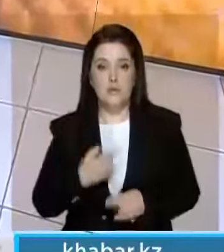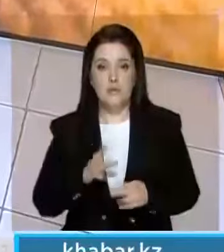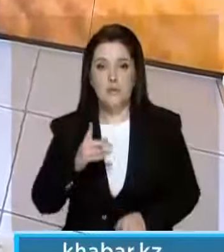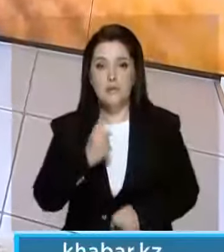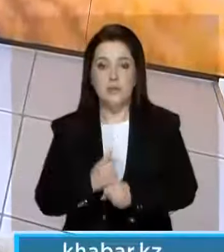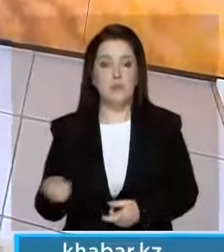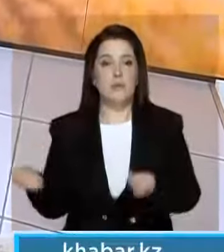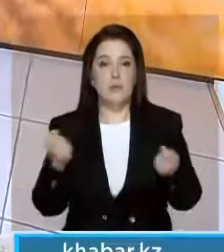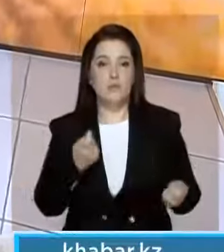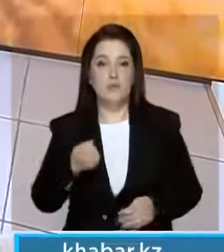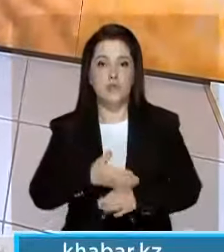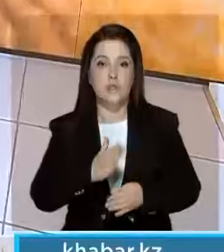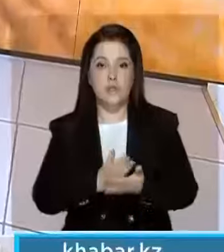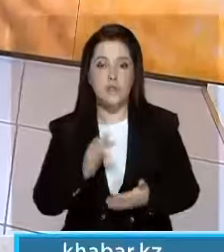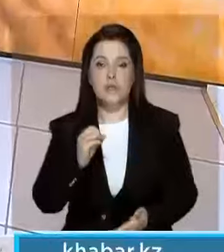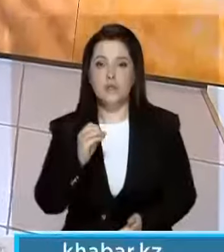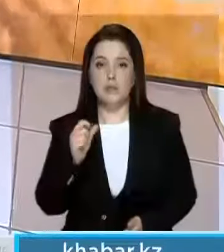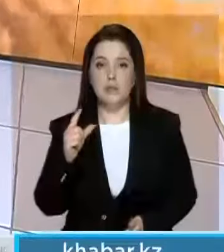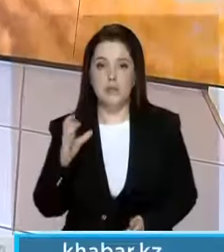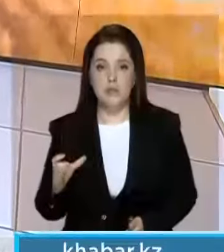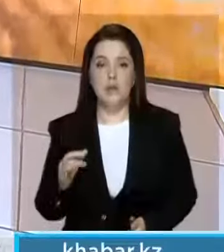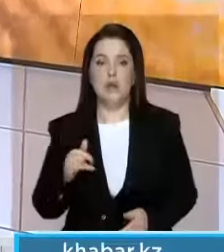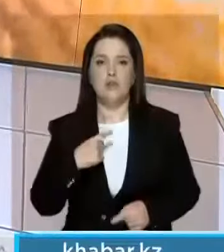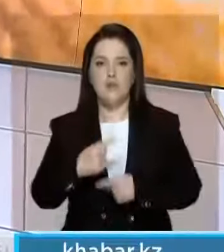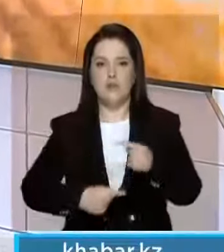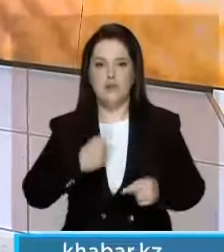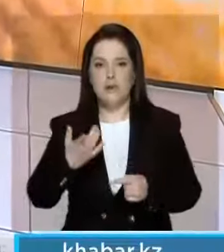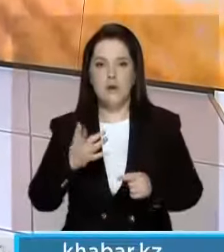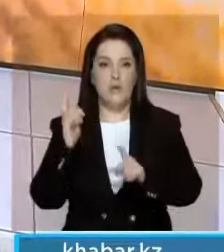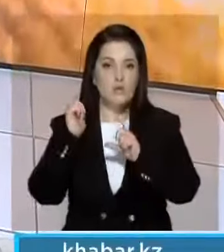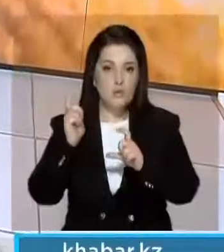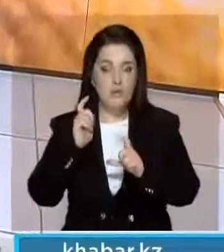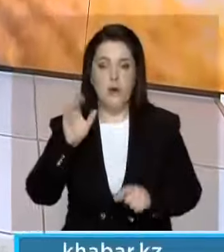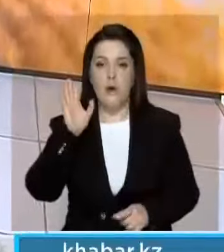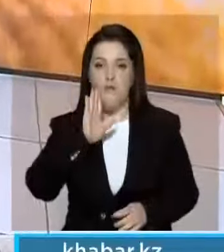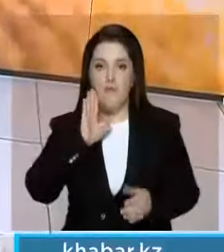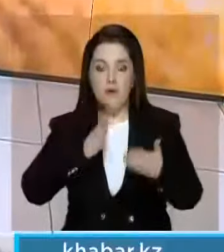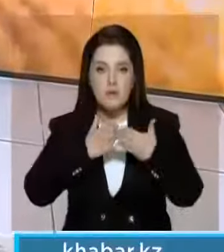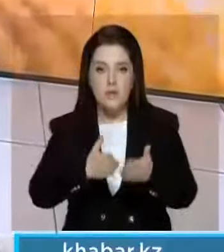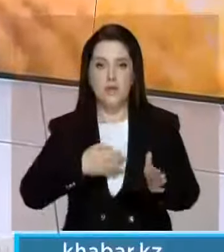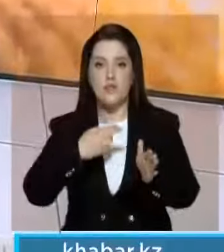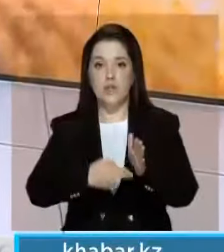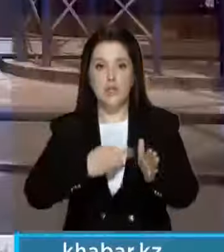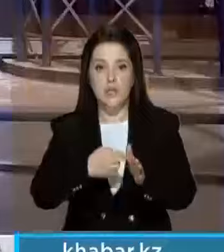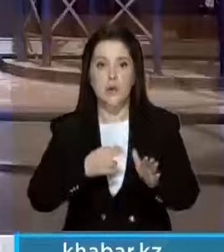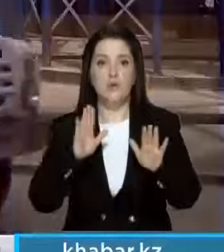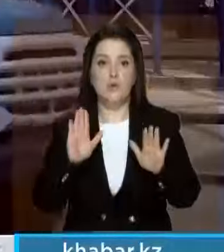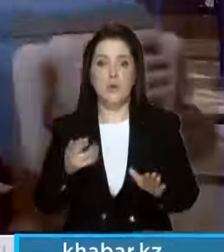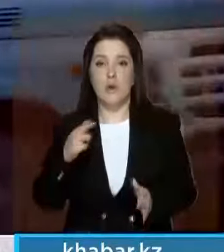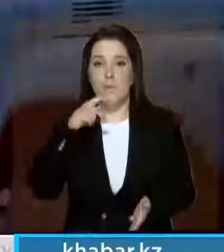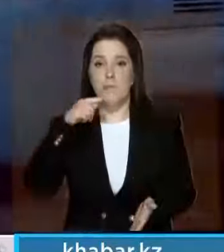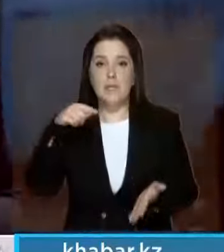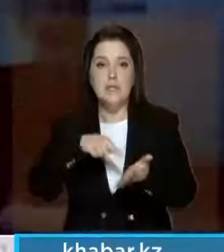введение запрета на ввоз пшеницы из третьих стран и ЕС автомобильным, водным и железнодорожным транспортом. Исключение лишь